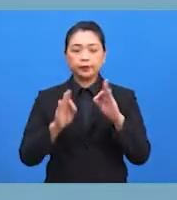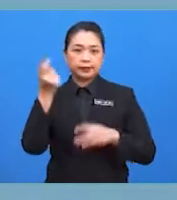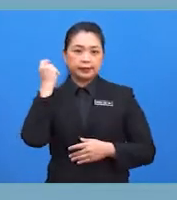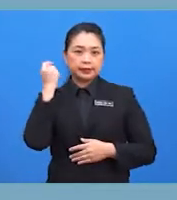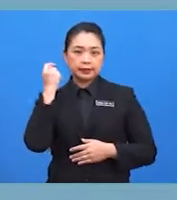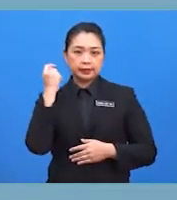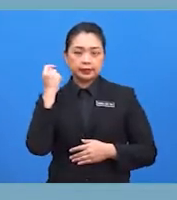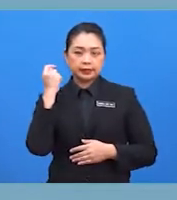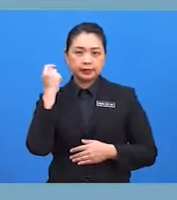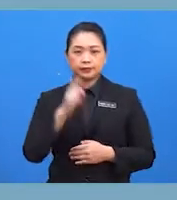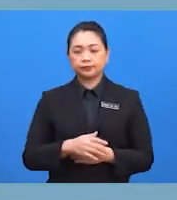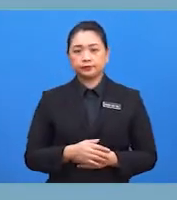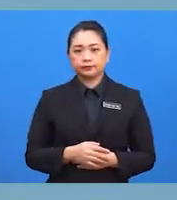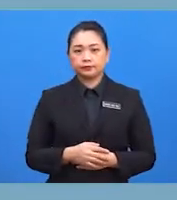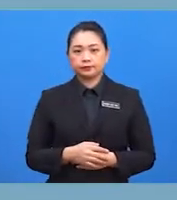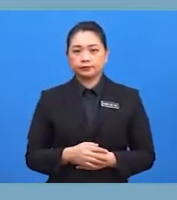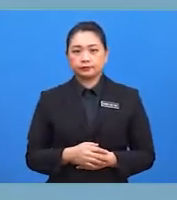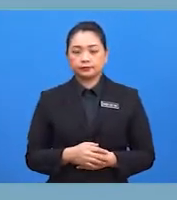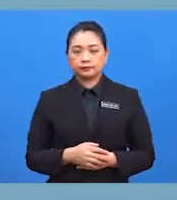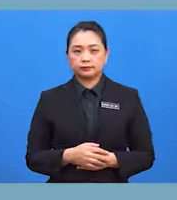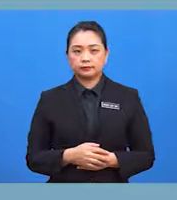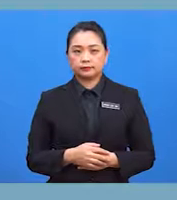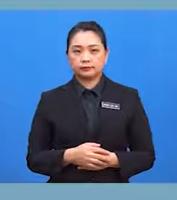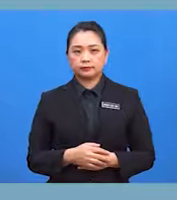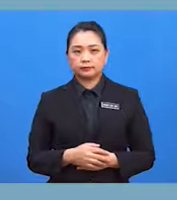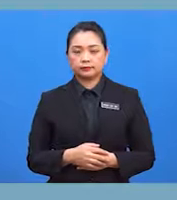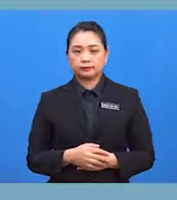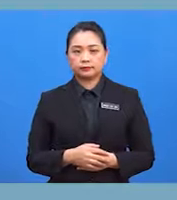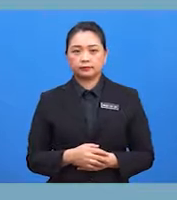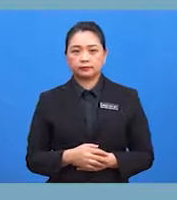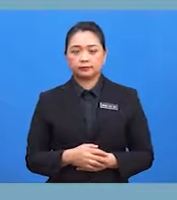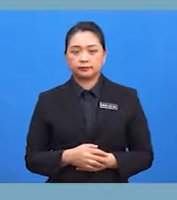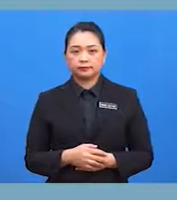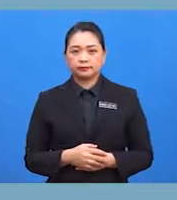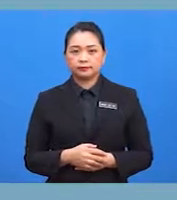penganggur dibahagikan dengan jumlah tenaga buruh darab dengan 100. Ini bermakna